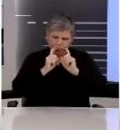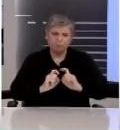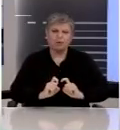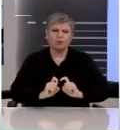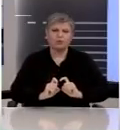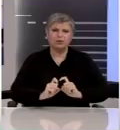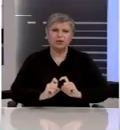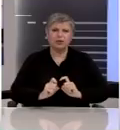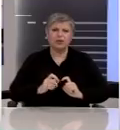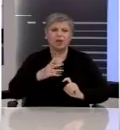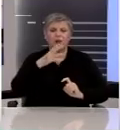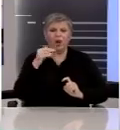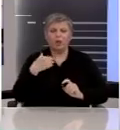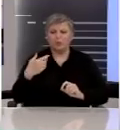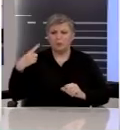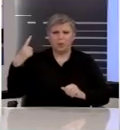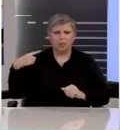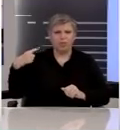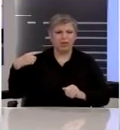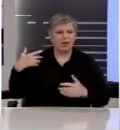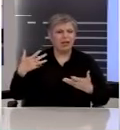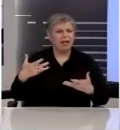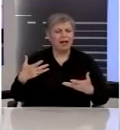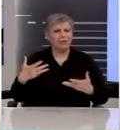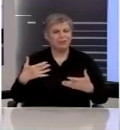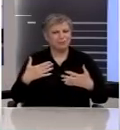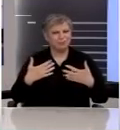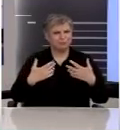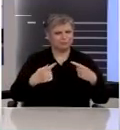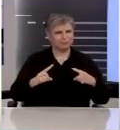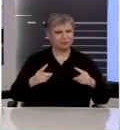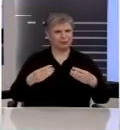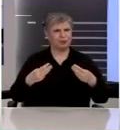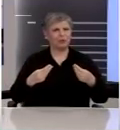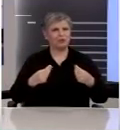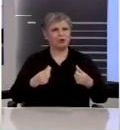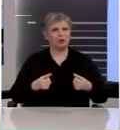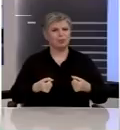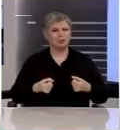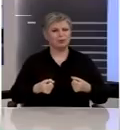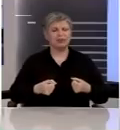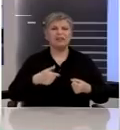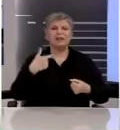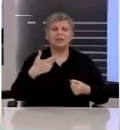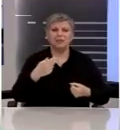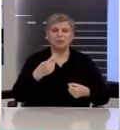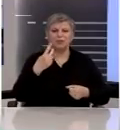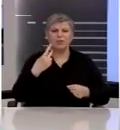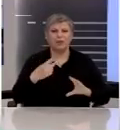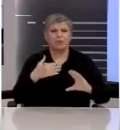περίεργη συμπεριφορά των τελευταίων ημερών και την κατάθεση emails αλλά και πρακτικών